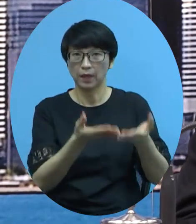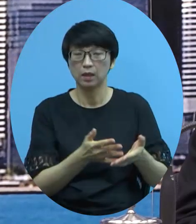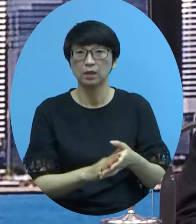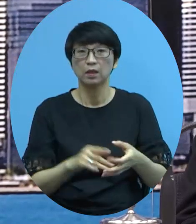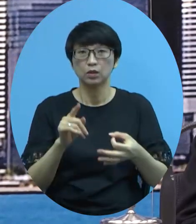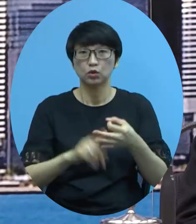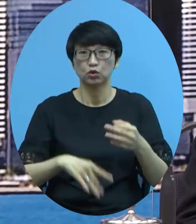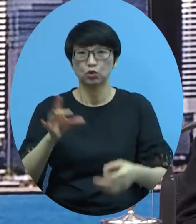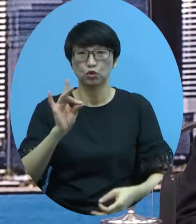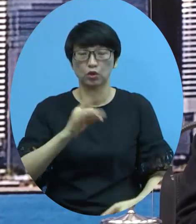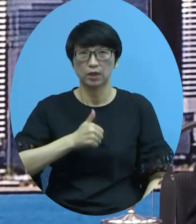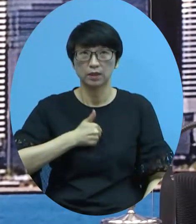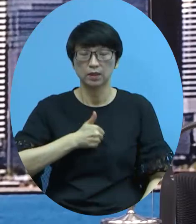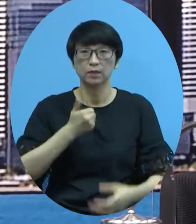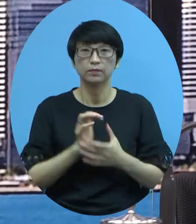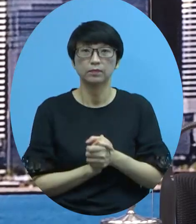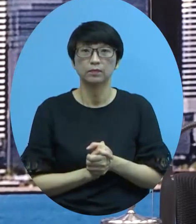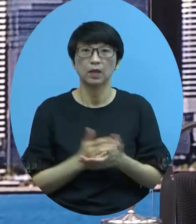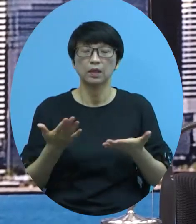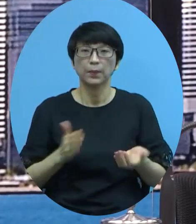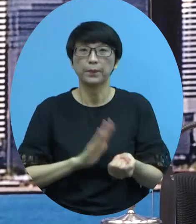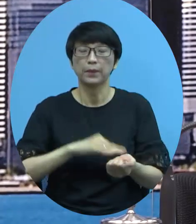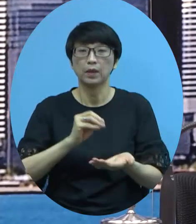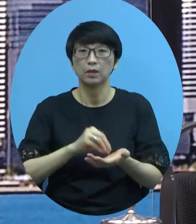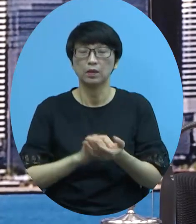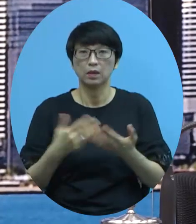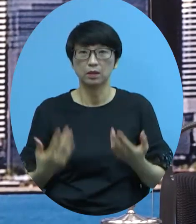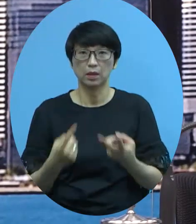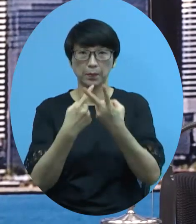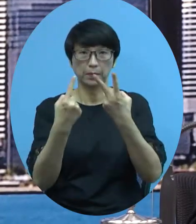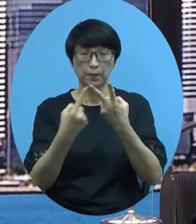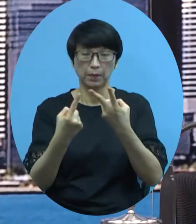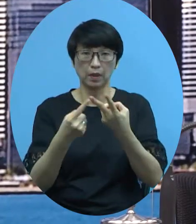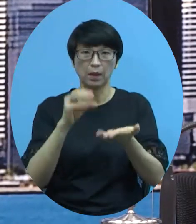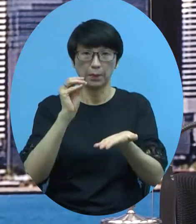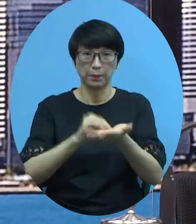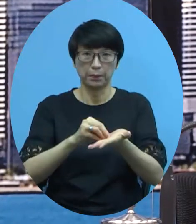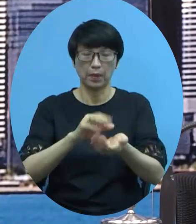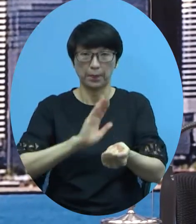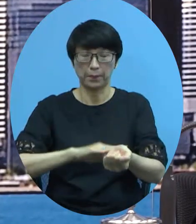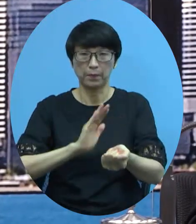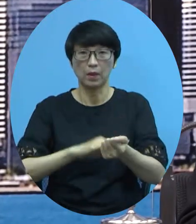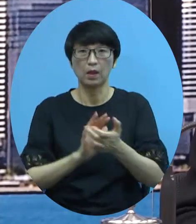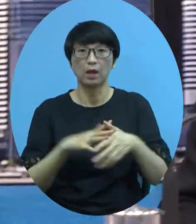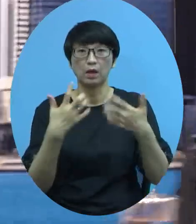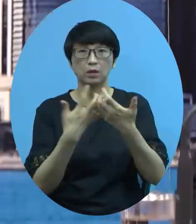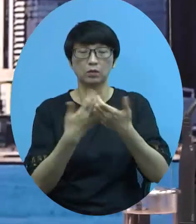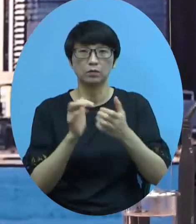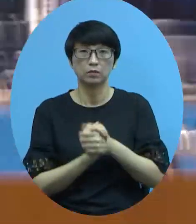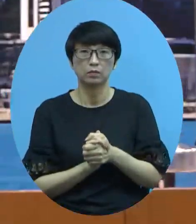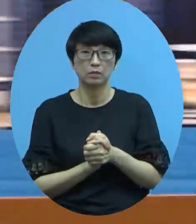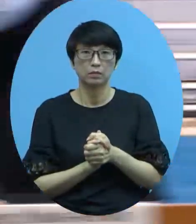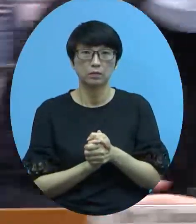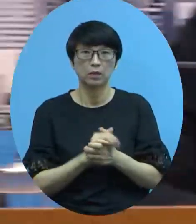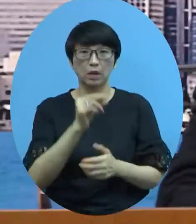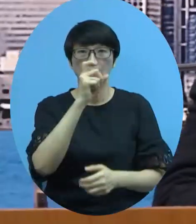今日嘅嗰啲個案。 今日就有21宗確診個案啦。咁個確診嘅編號咧就係、個案編號